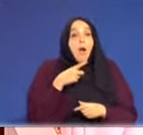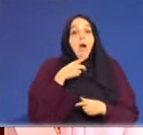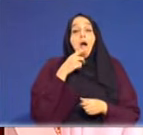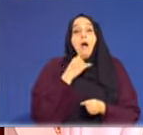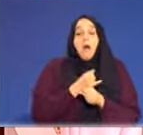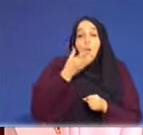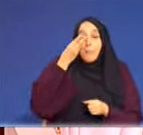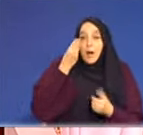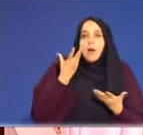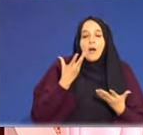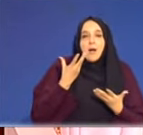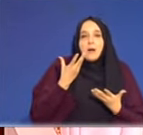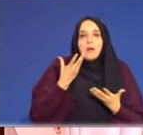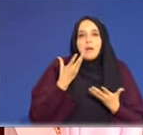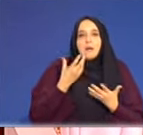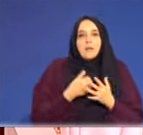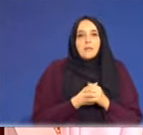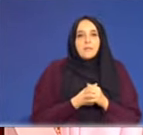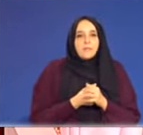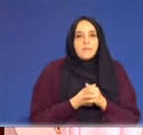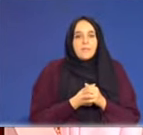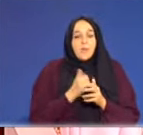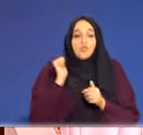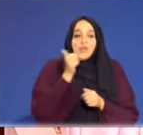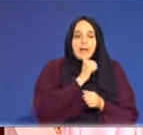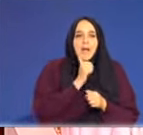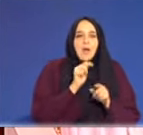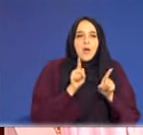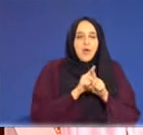الجميع إلى رشده. نعم كل يعود إلى رشده،